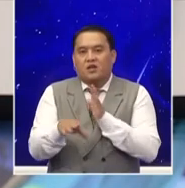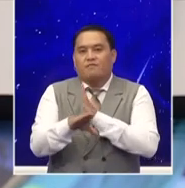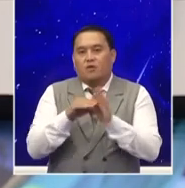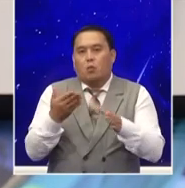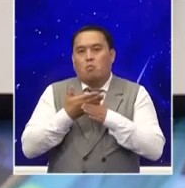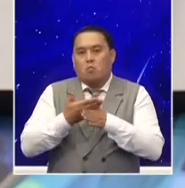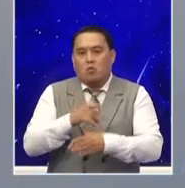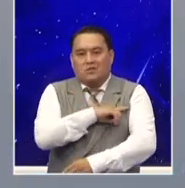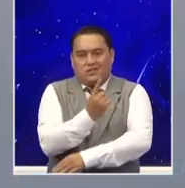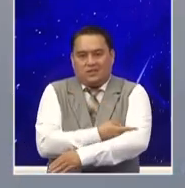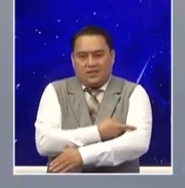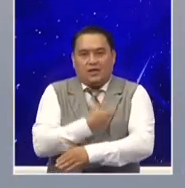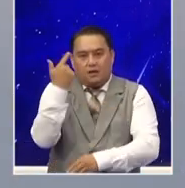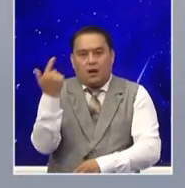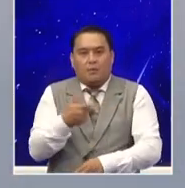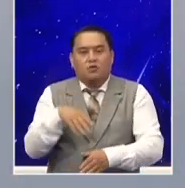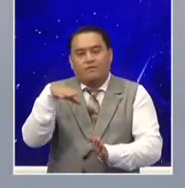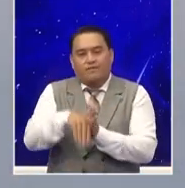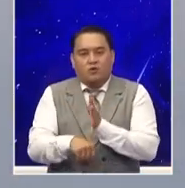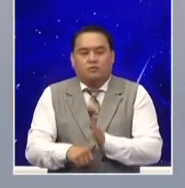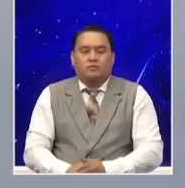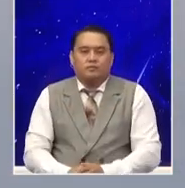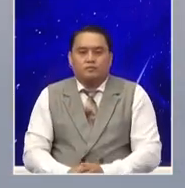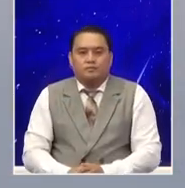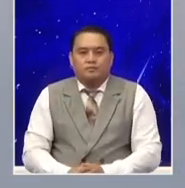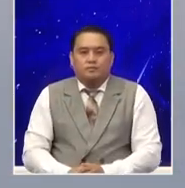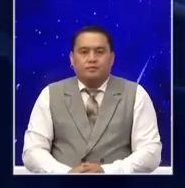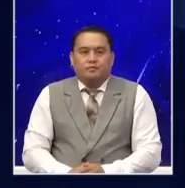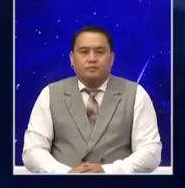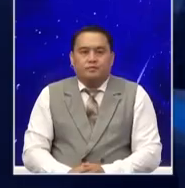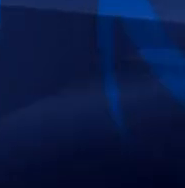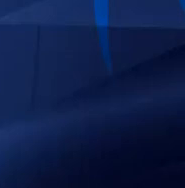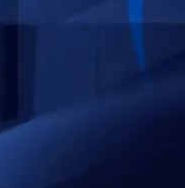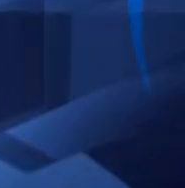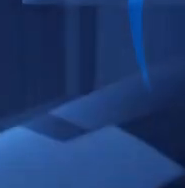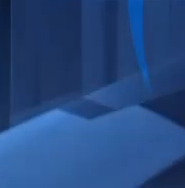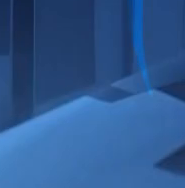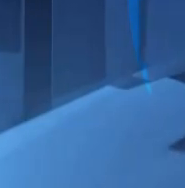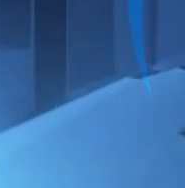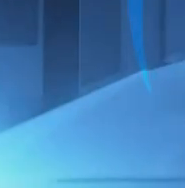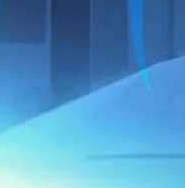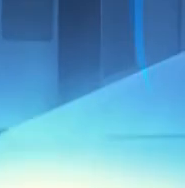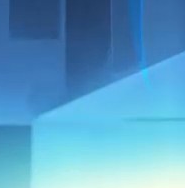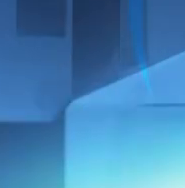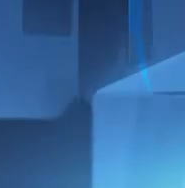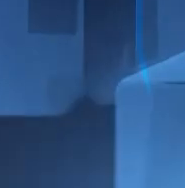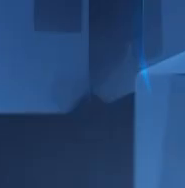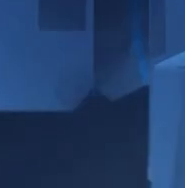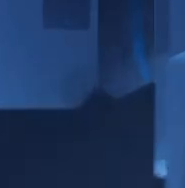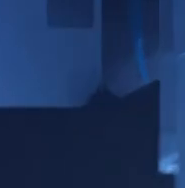помогут выявить сильных лидеров, которые войдут в кадровый резерв партии Нур-Отан. Алексей Цоя, Блэйк Утукбай, телеканал ЖТСУ.